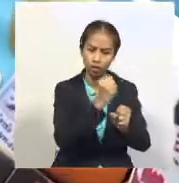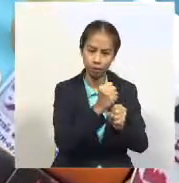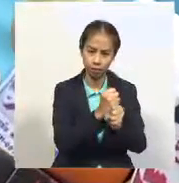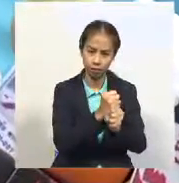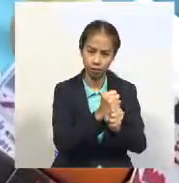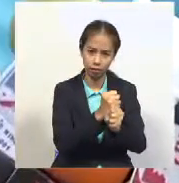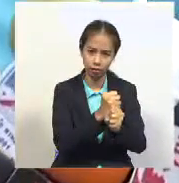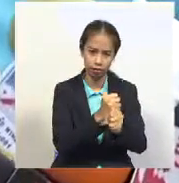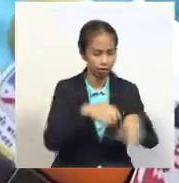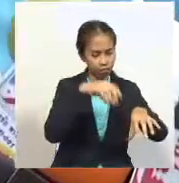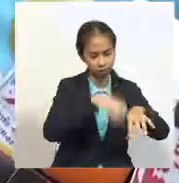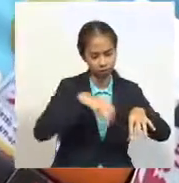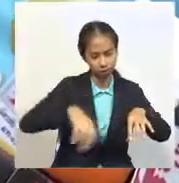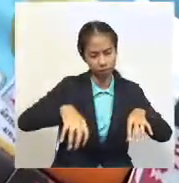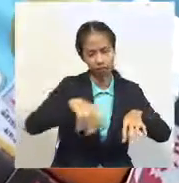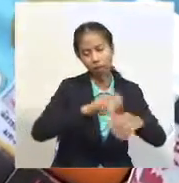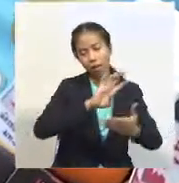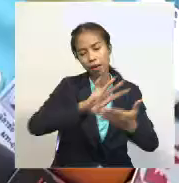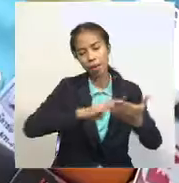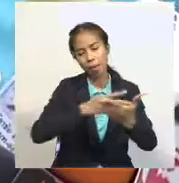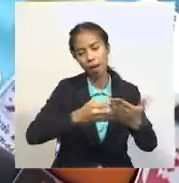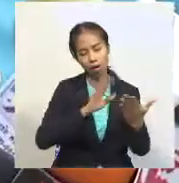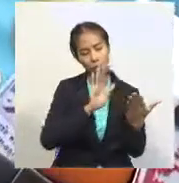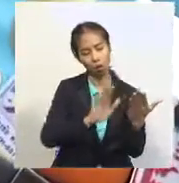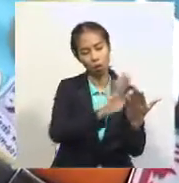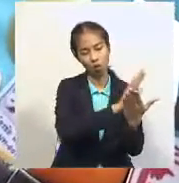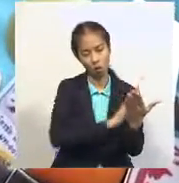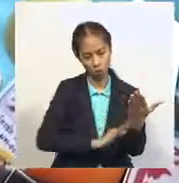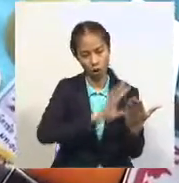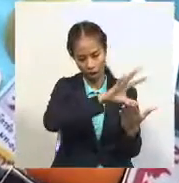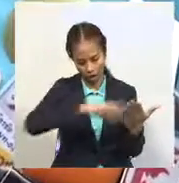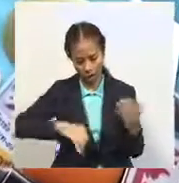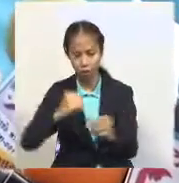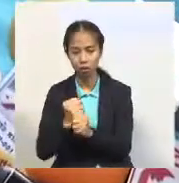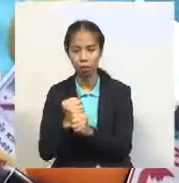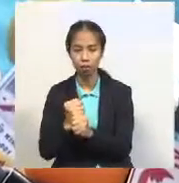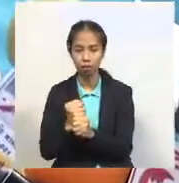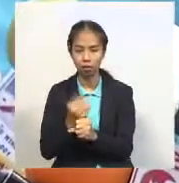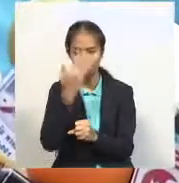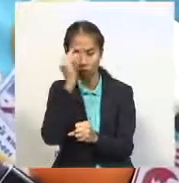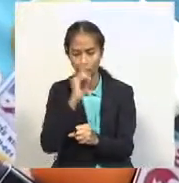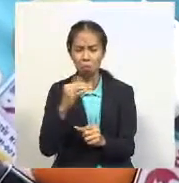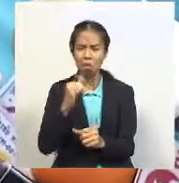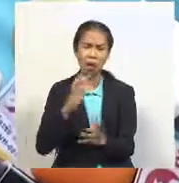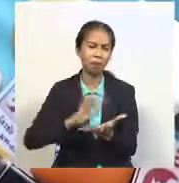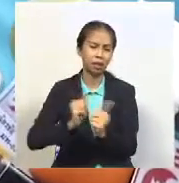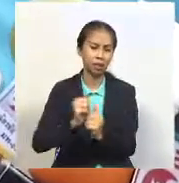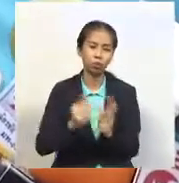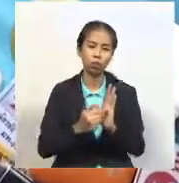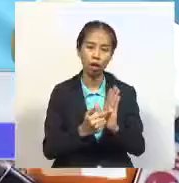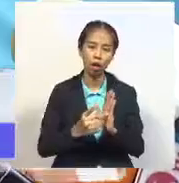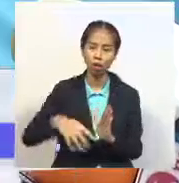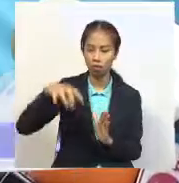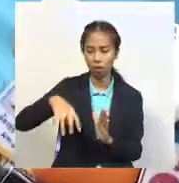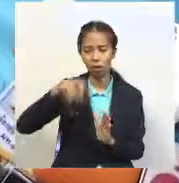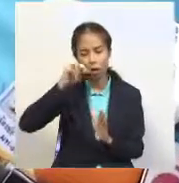าหน่วยฟังก์ชันทั้งหลายนะที่เขามีแผนงานโครงการอยู่แล้วไม่งั้นก็คงจะไม่ทันผมยกตัวอย่างเช่นของชนประธานของ